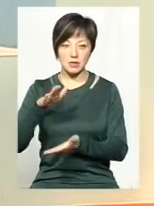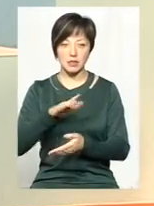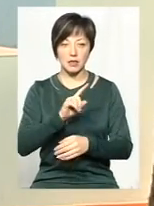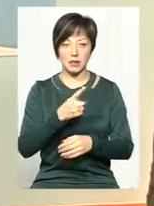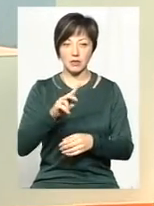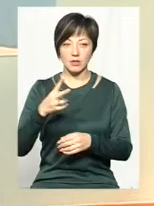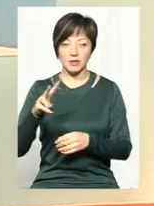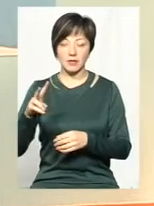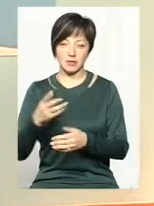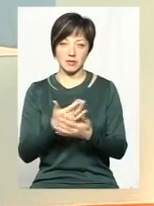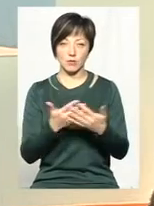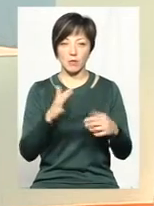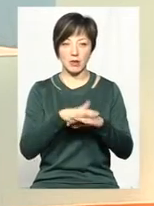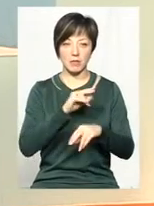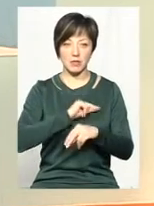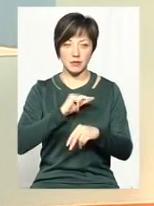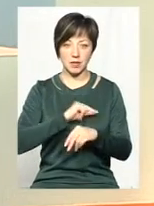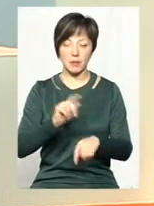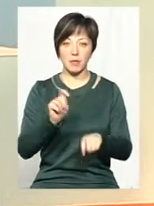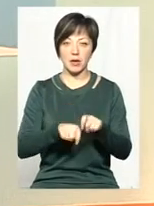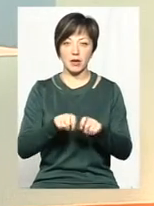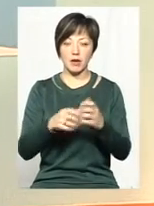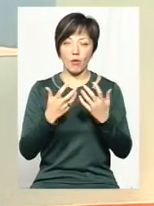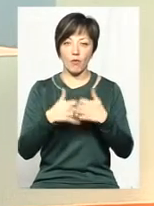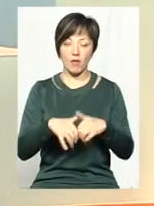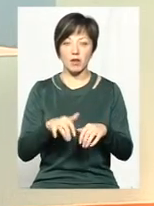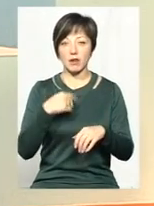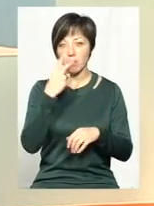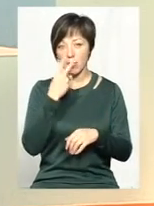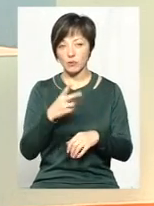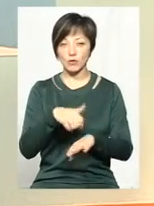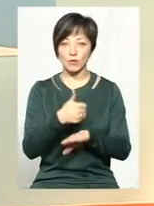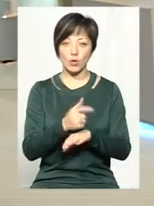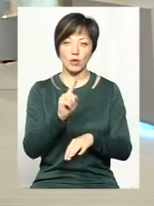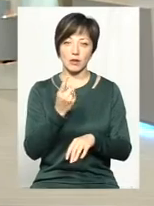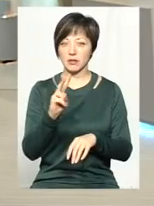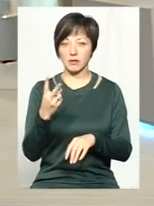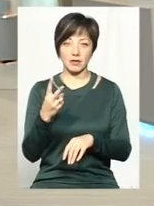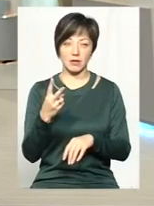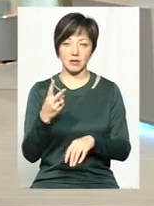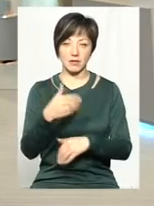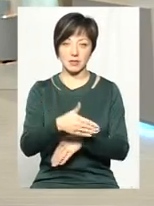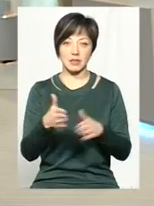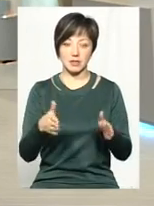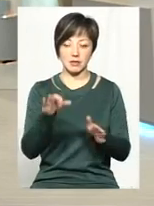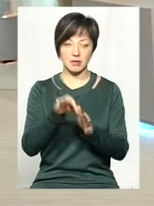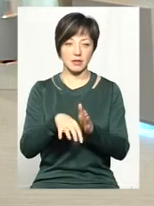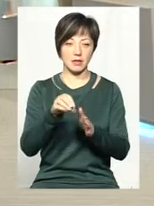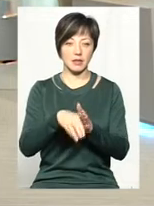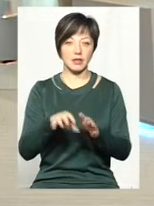гривні акуратно, щоб банківські працівники їх порахували, то я бачу, що в основному 1-2 гривні в скринці.